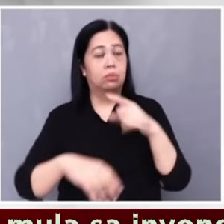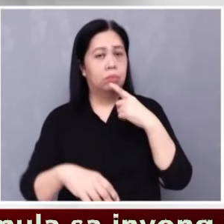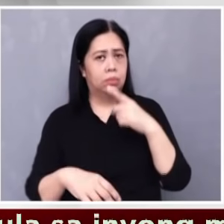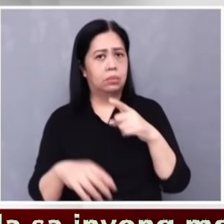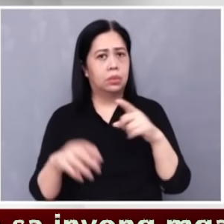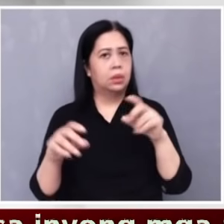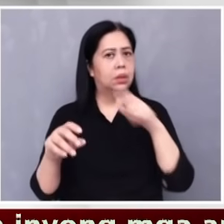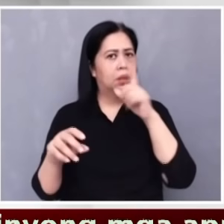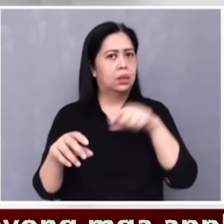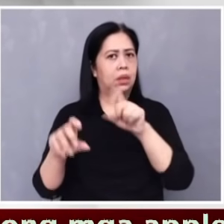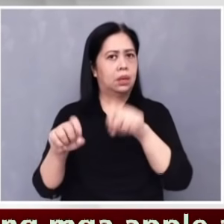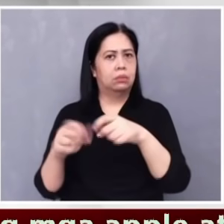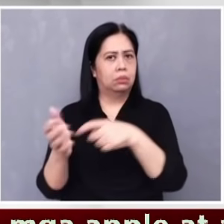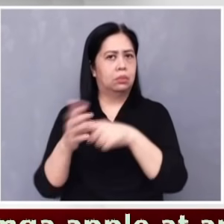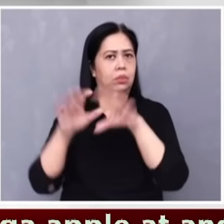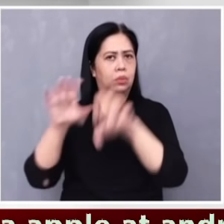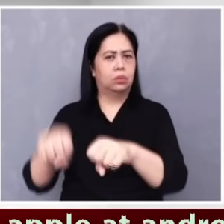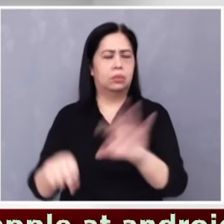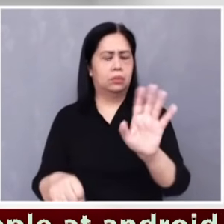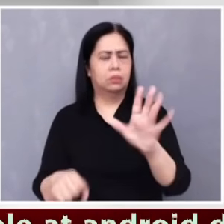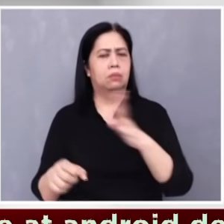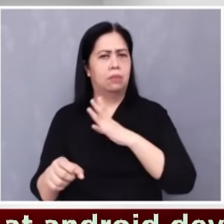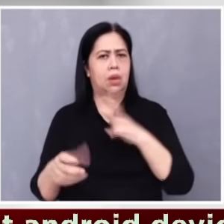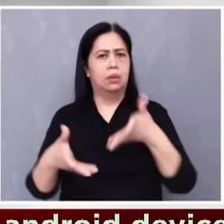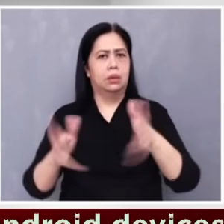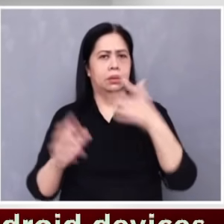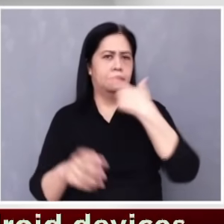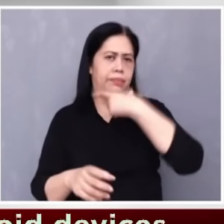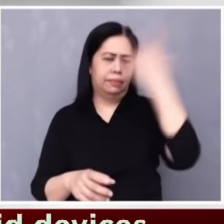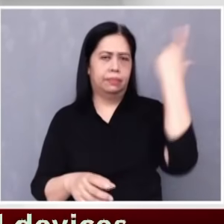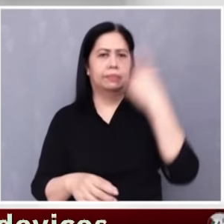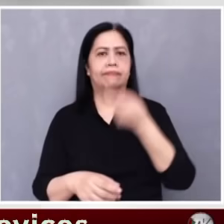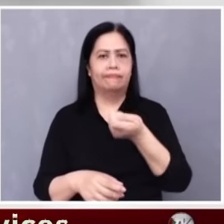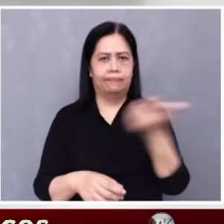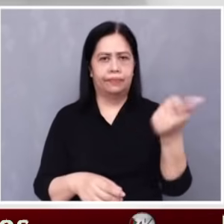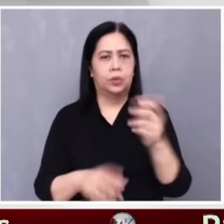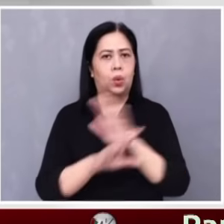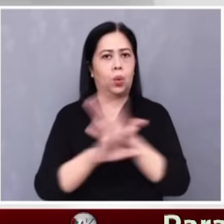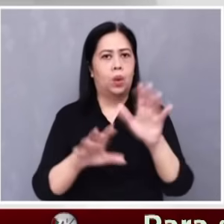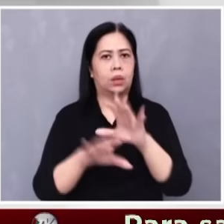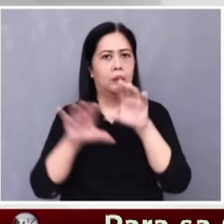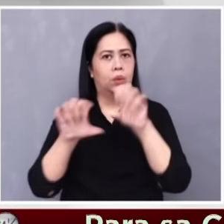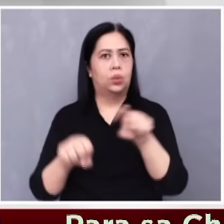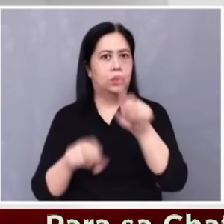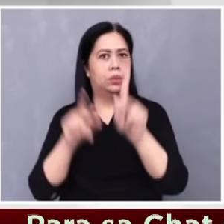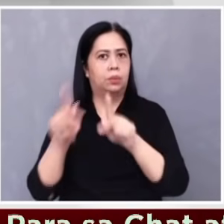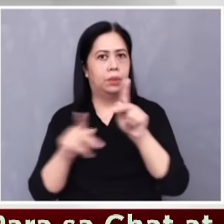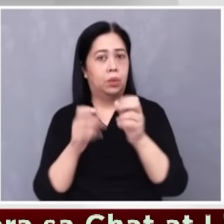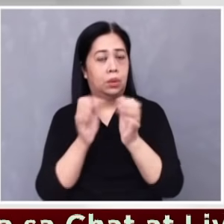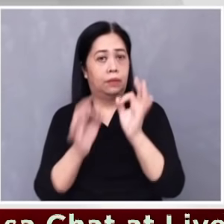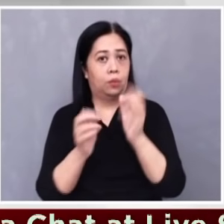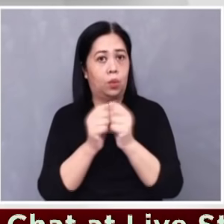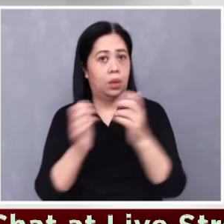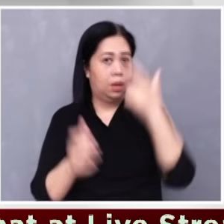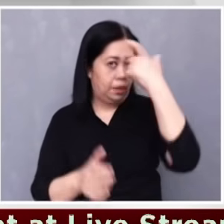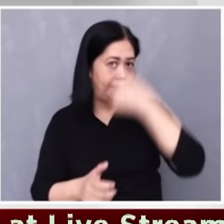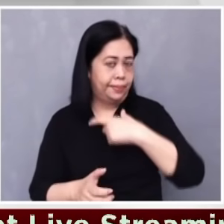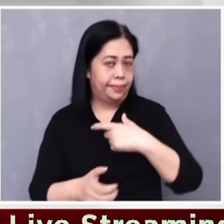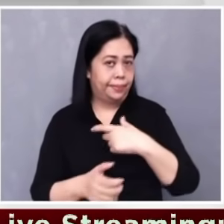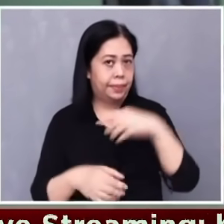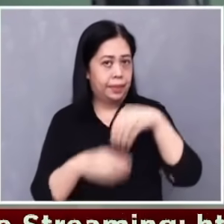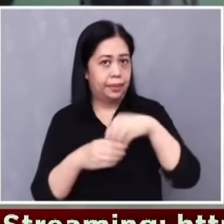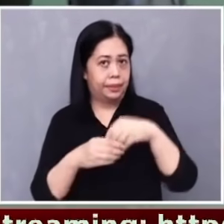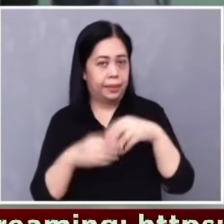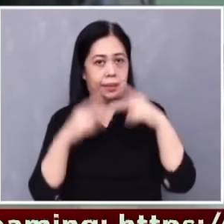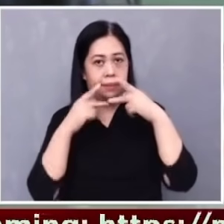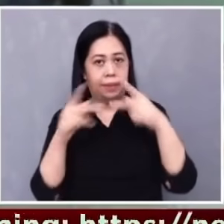po mandatory ngayon yung paggamit ng face shield dito sa NCR. Kaya po huwag na nila pong huhulihin yung mga tao na walang suot na face shield sa loob ng public